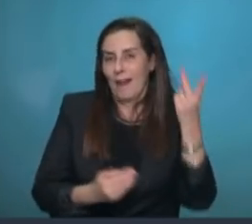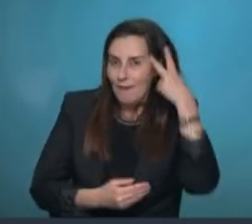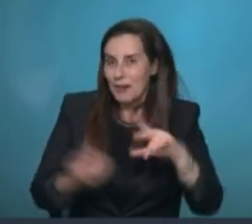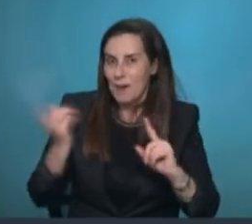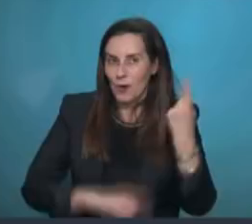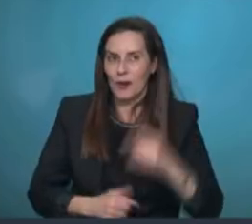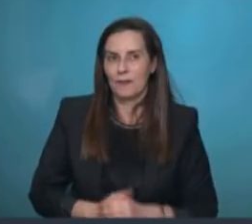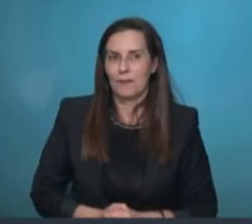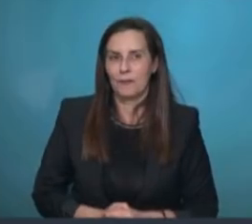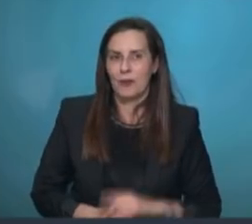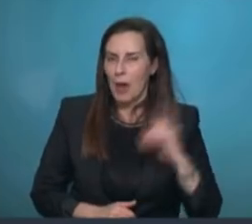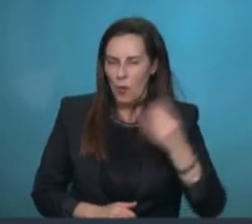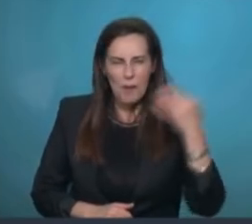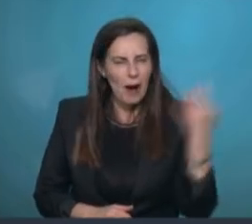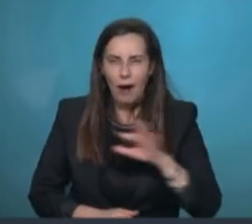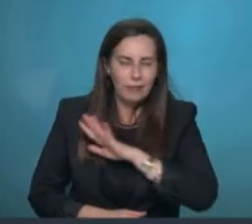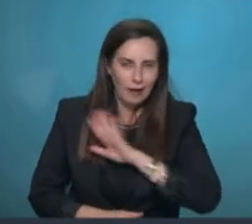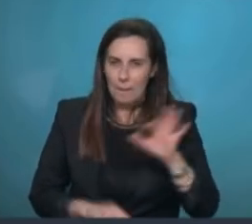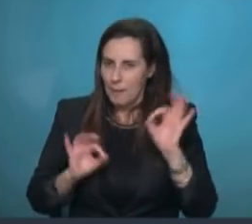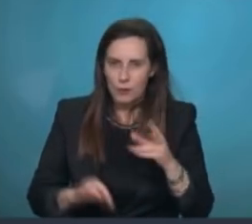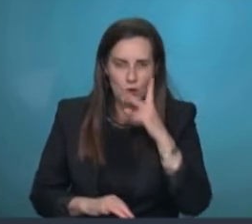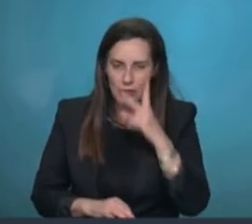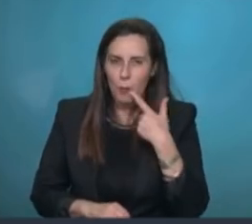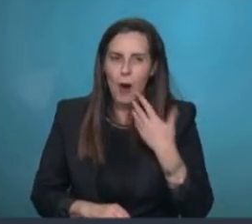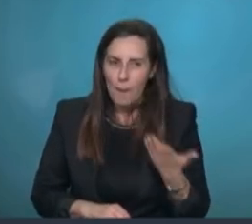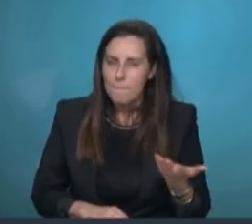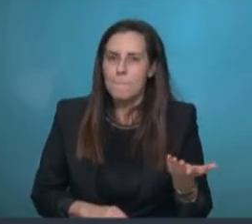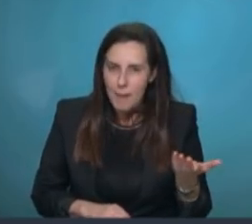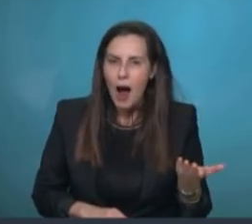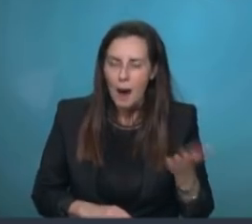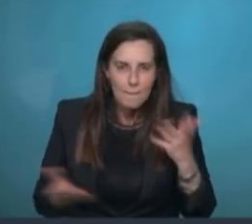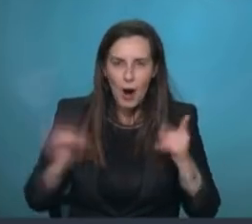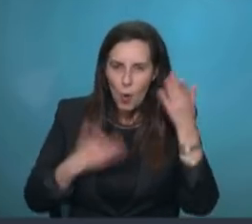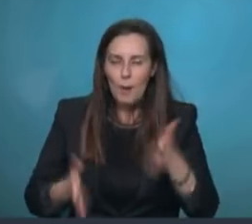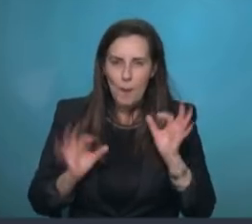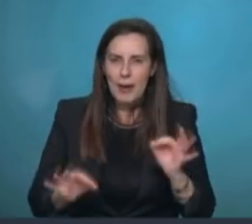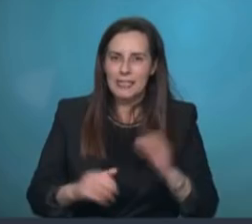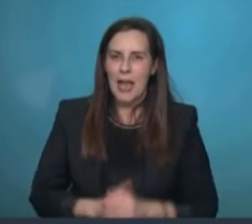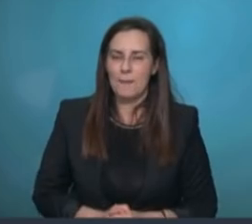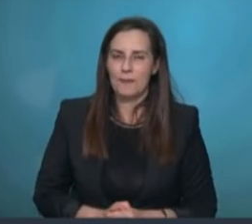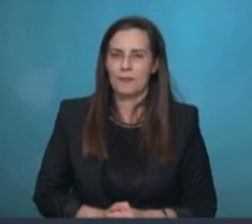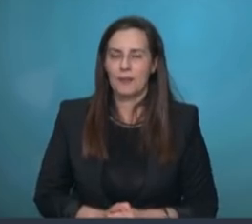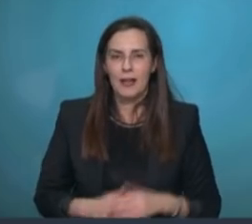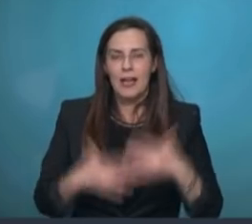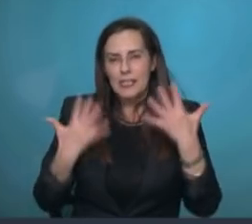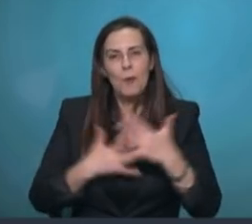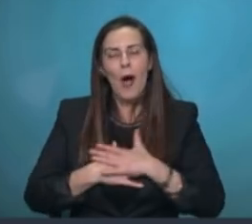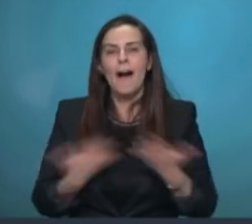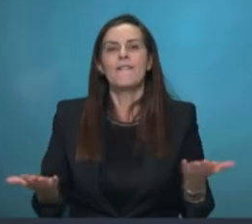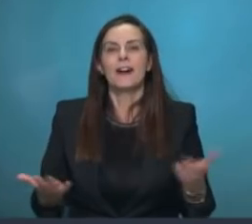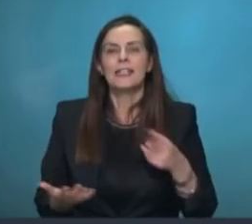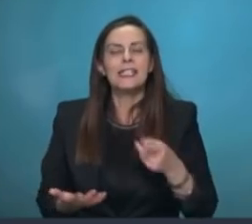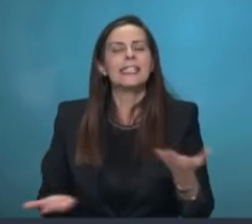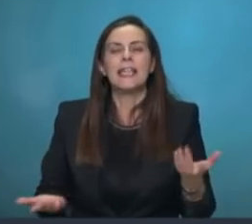הם כולם חתיכים בקטע באמת, שאתה מסתכל ואומר כאילו, מה קורה פה בעצם? סיפור אהבה כזה, אתה יודע, זה כאילו מישהי